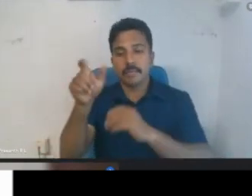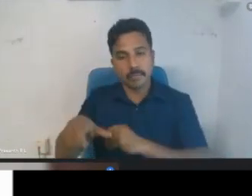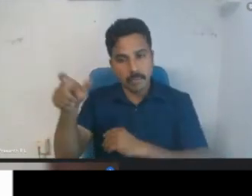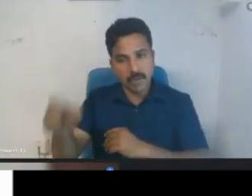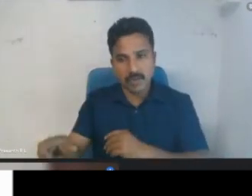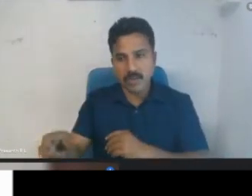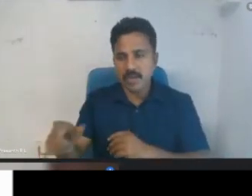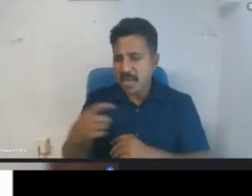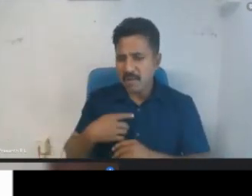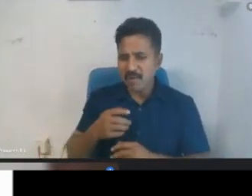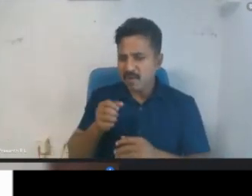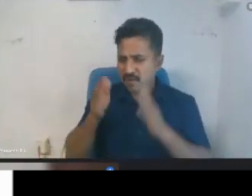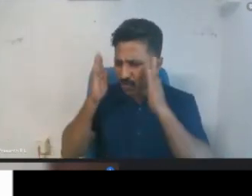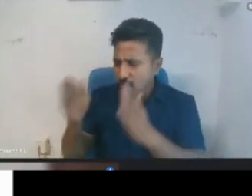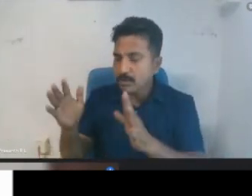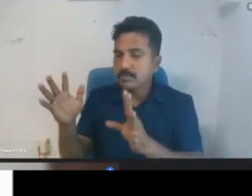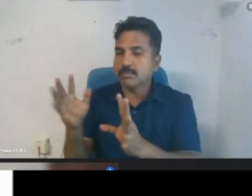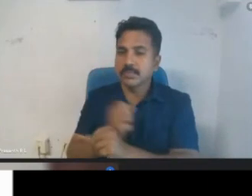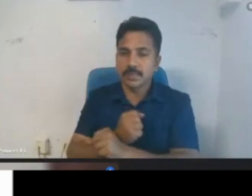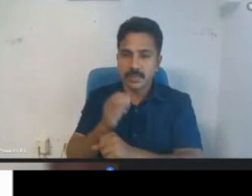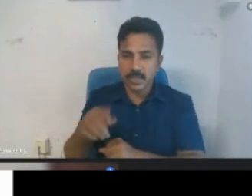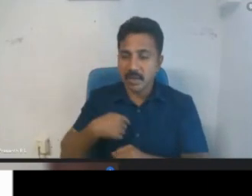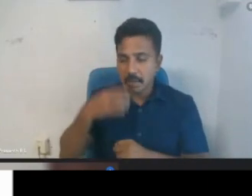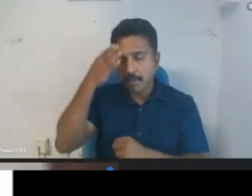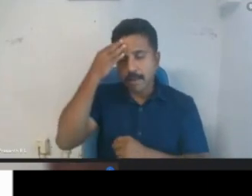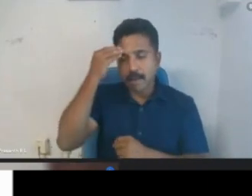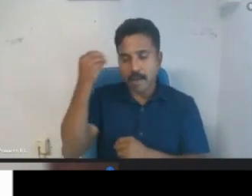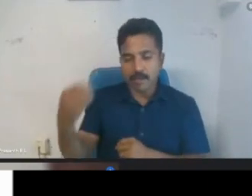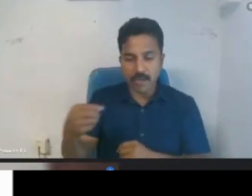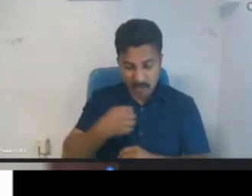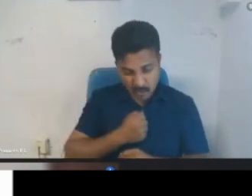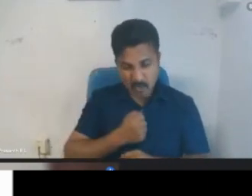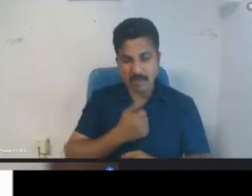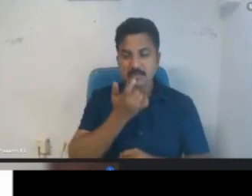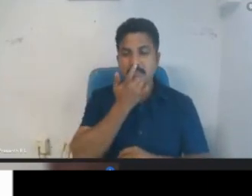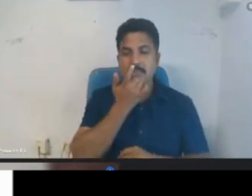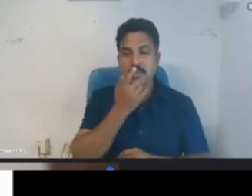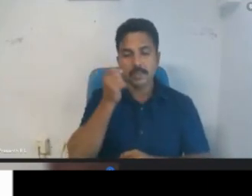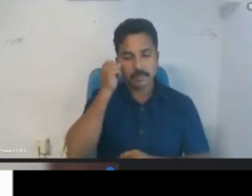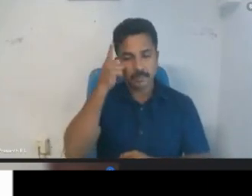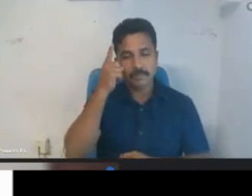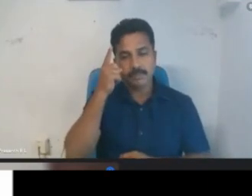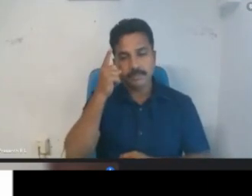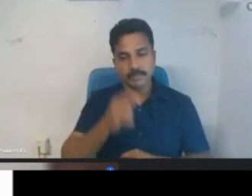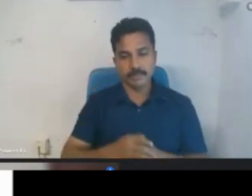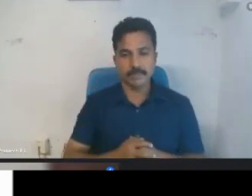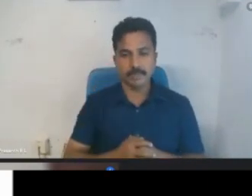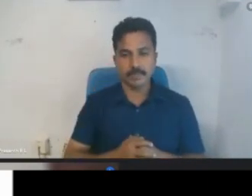കുടുംബാംഗങ്ങളെ മനഃപൂർവ്വം അല്ലാതെ നിങ്ങൾ മറന്നു പോകുന്നത് നിങ്ങളുടെ ഒരു പ്രശ്നമായിട്ട് നമ്മൾ മനസ്സിലാക്കുക